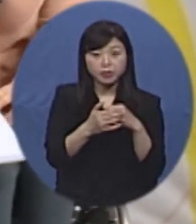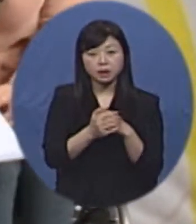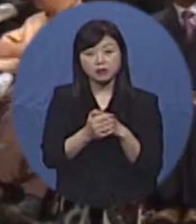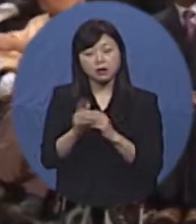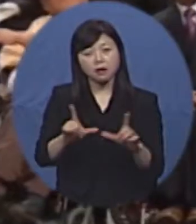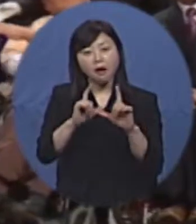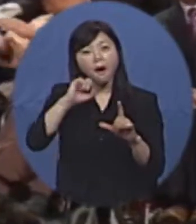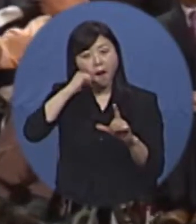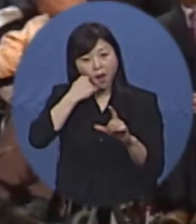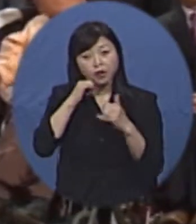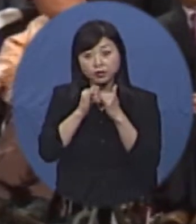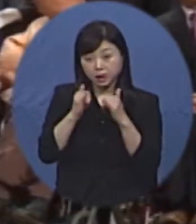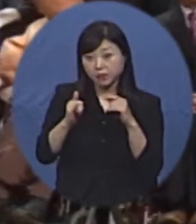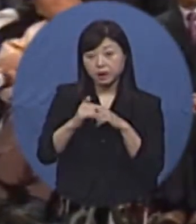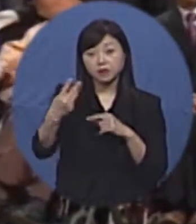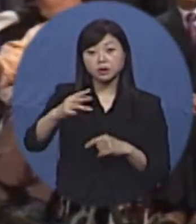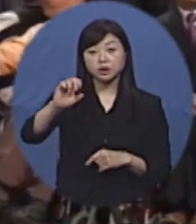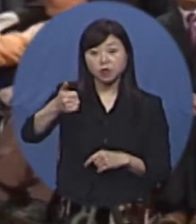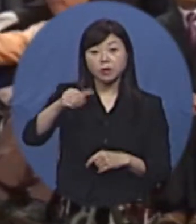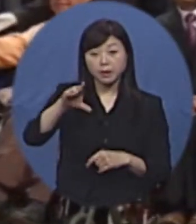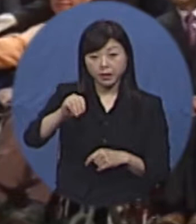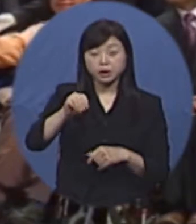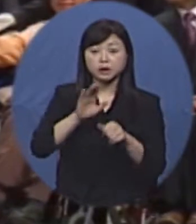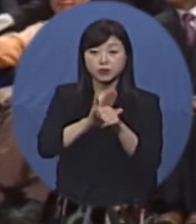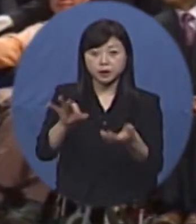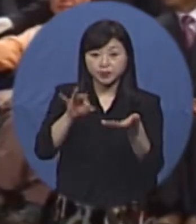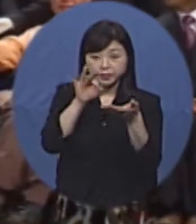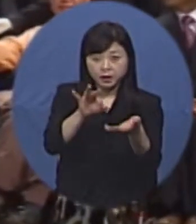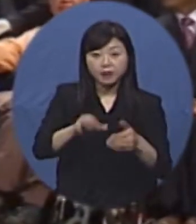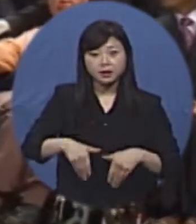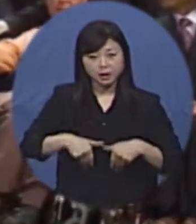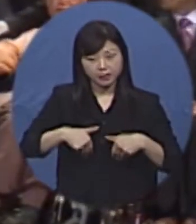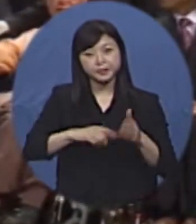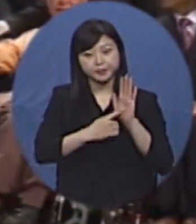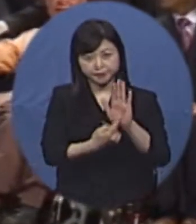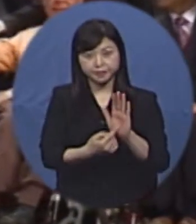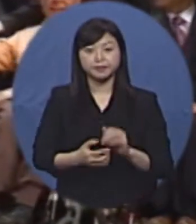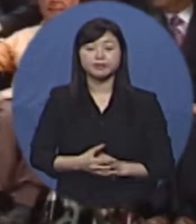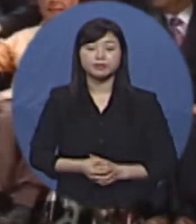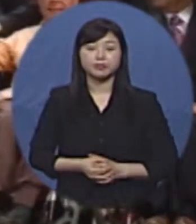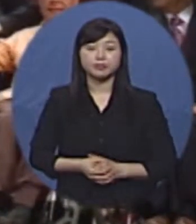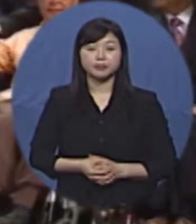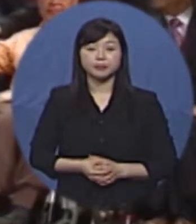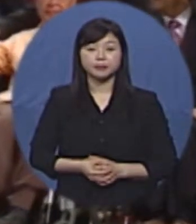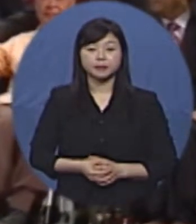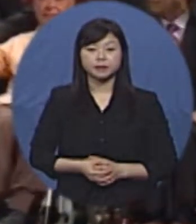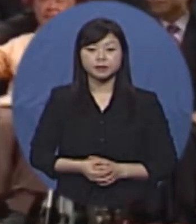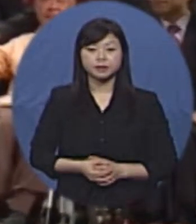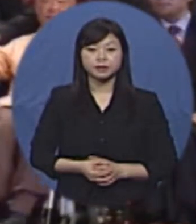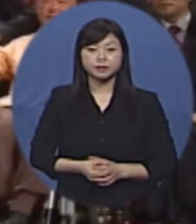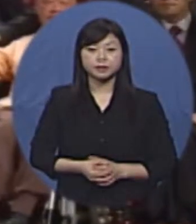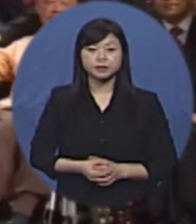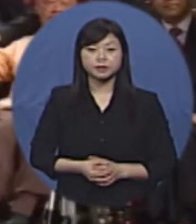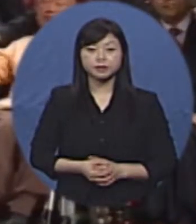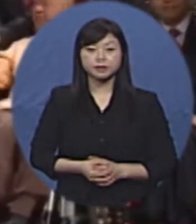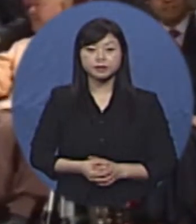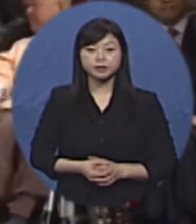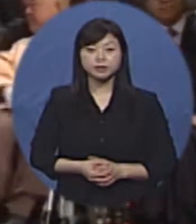장애인에게 3,500만 원의 지원금을 전달해 따뜻함을 선사했습니다. 복지TV 뉴스 황현입니다.